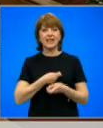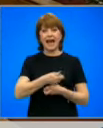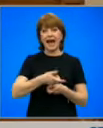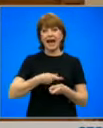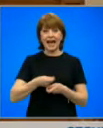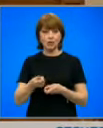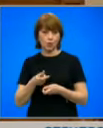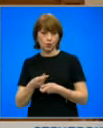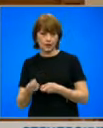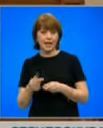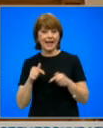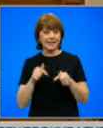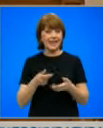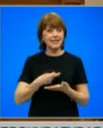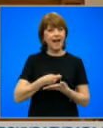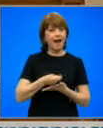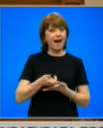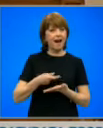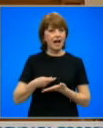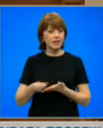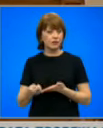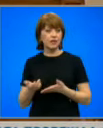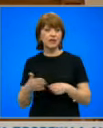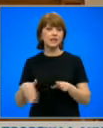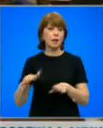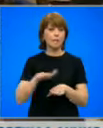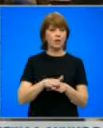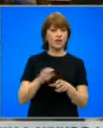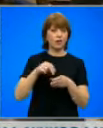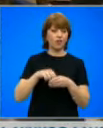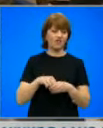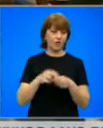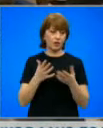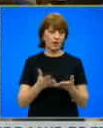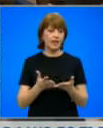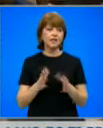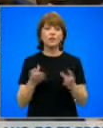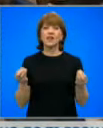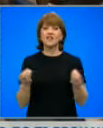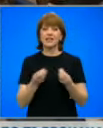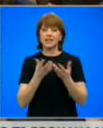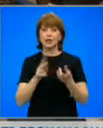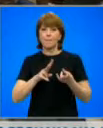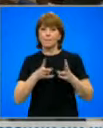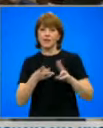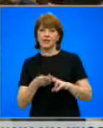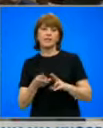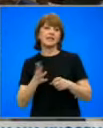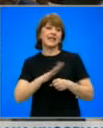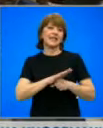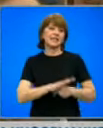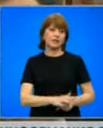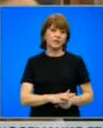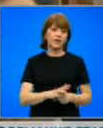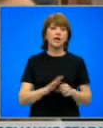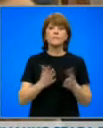като е възможно тези разходи в голяма степен да бъдат покрити от този фонд. Според Възраждане, промените са дискриминационни,